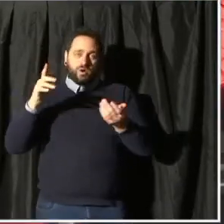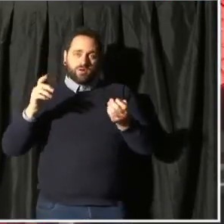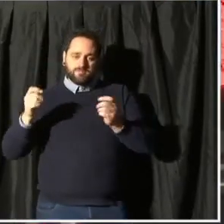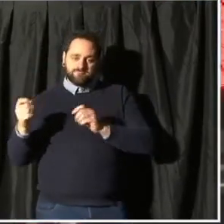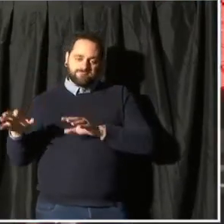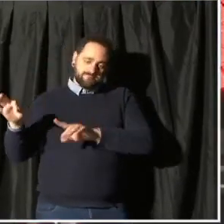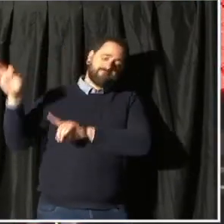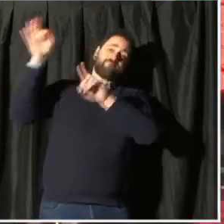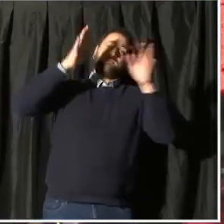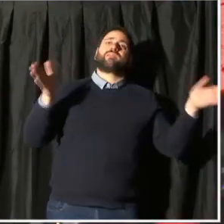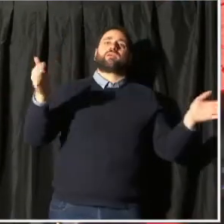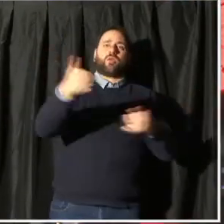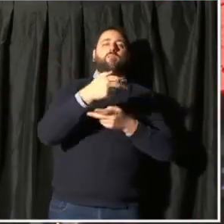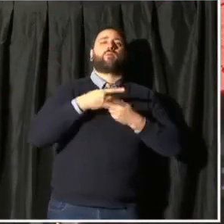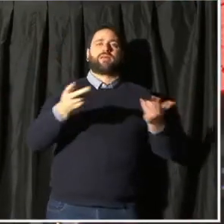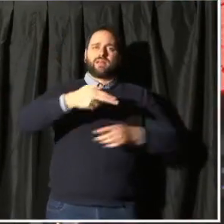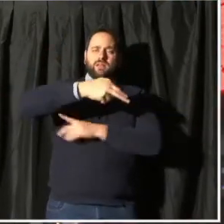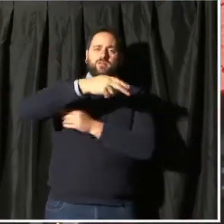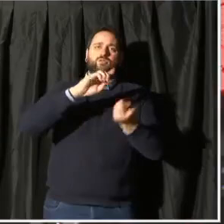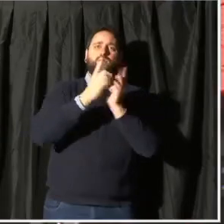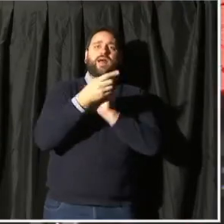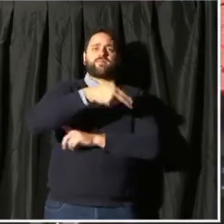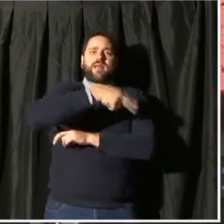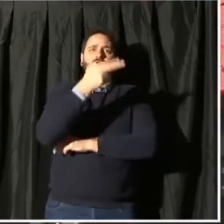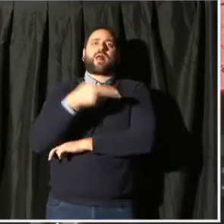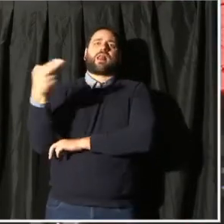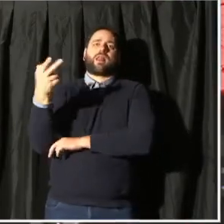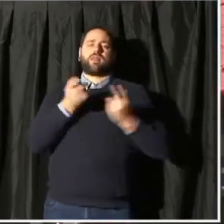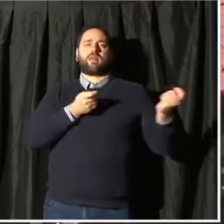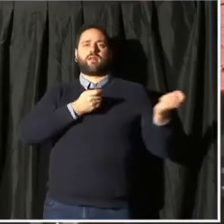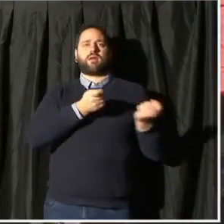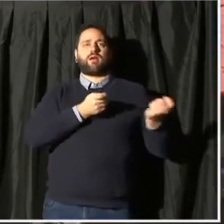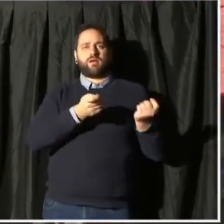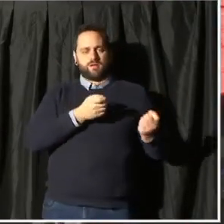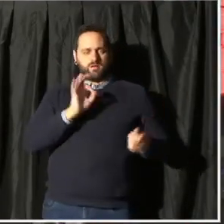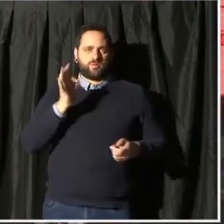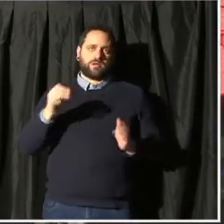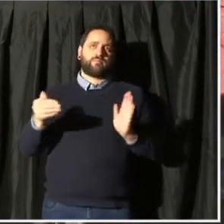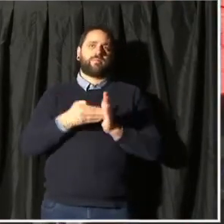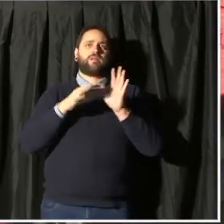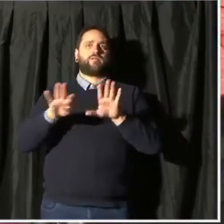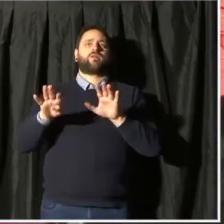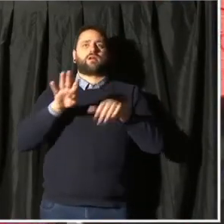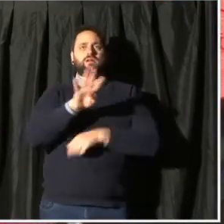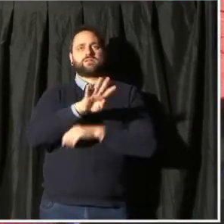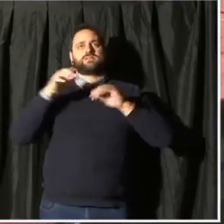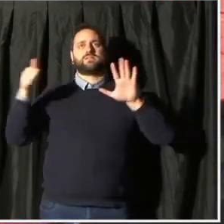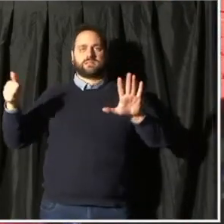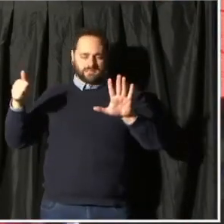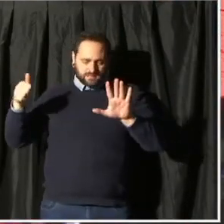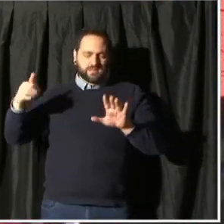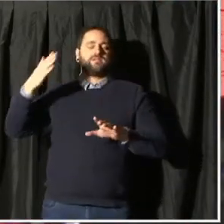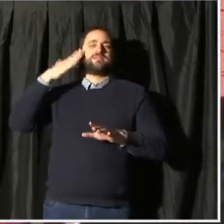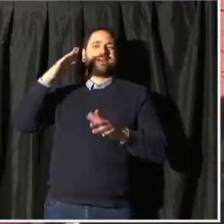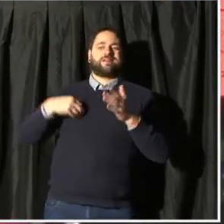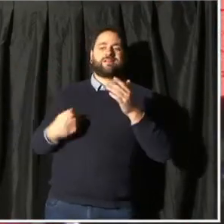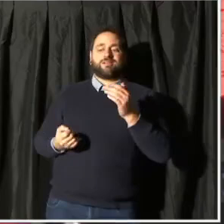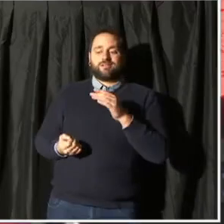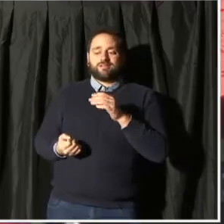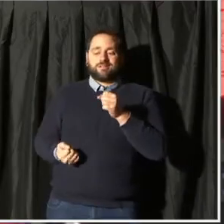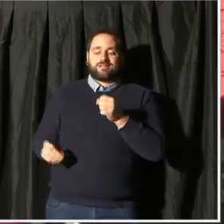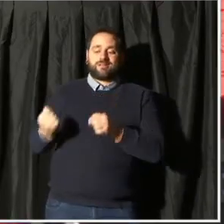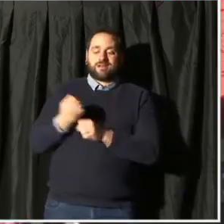1946 il ya eu la naissance et la nationalisation des entreprises électricité de france